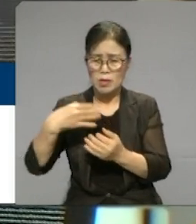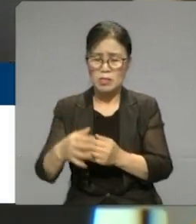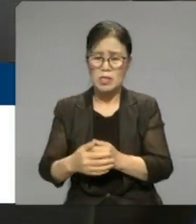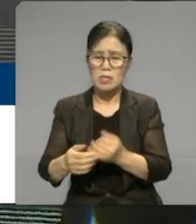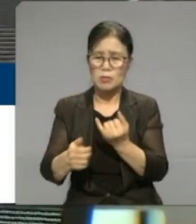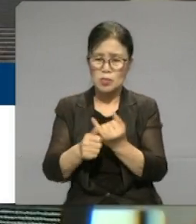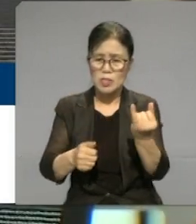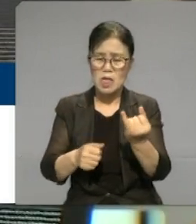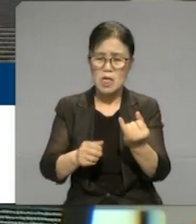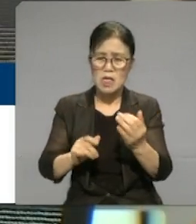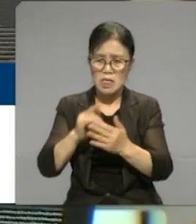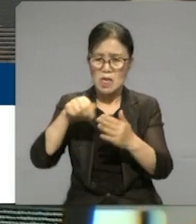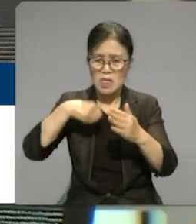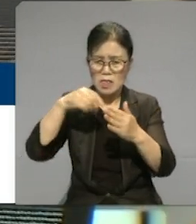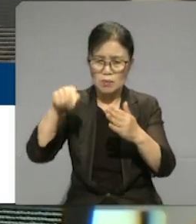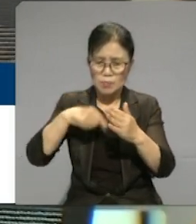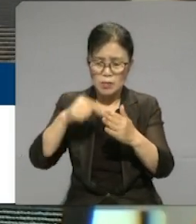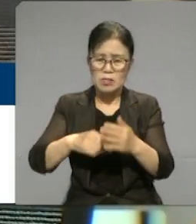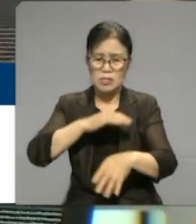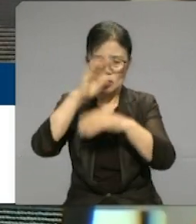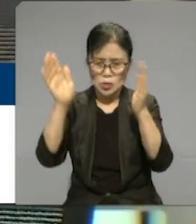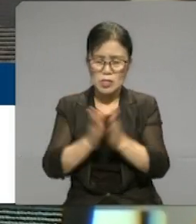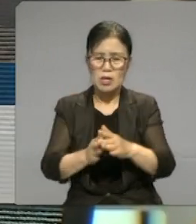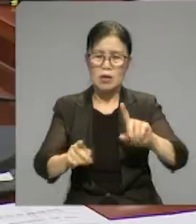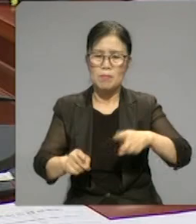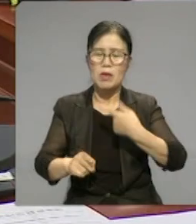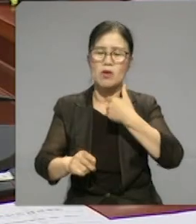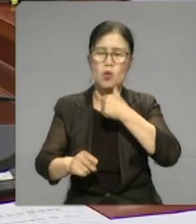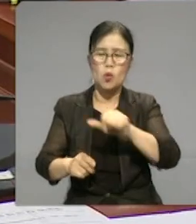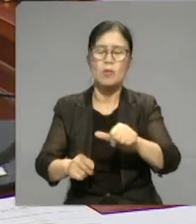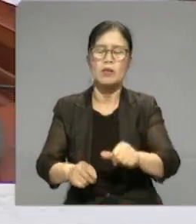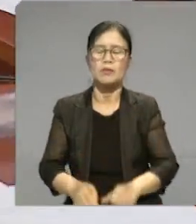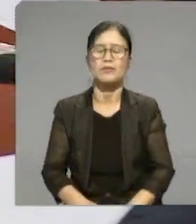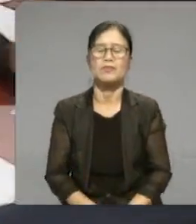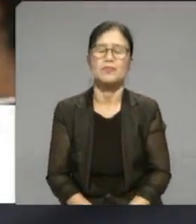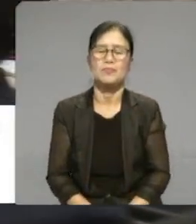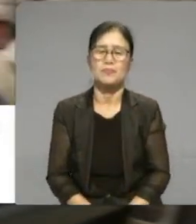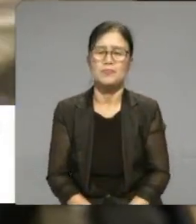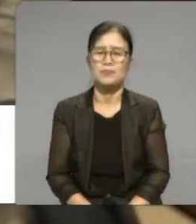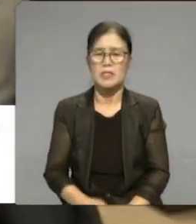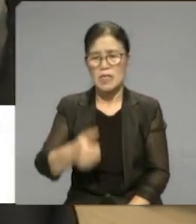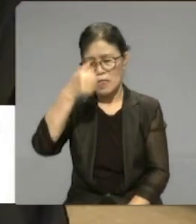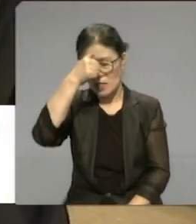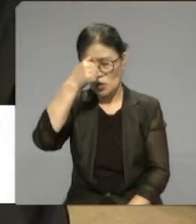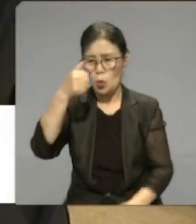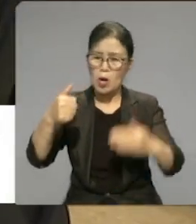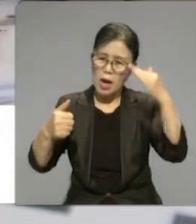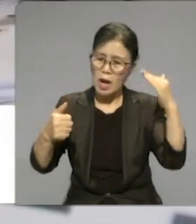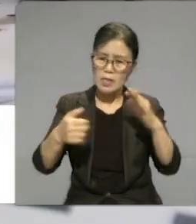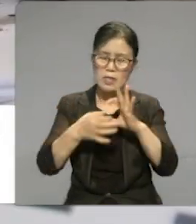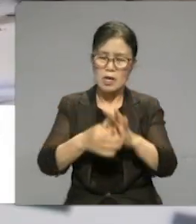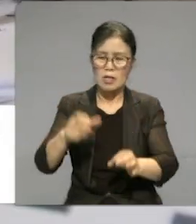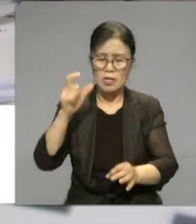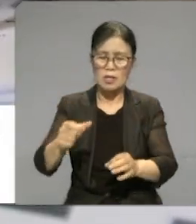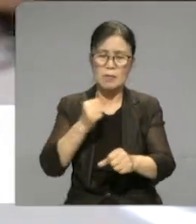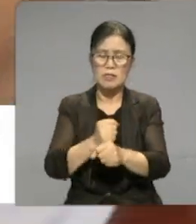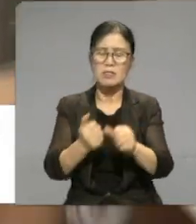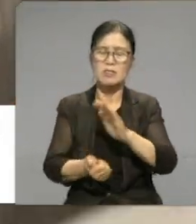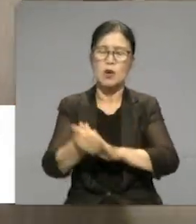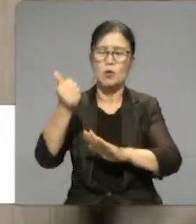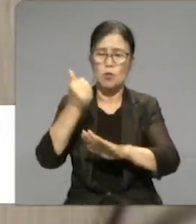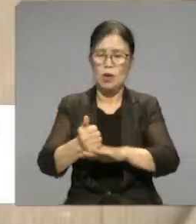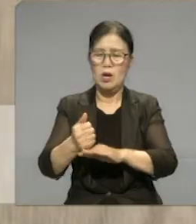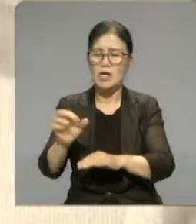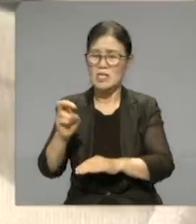기내식비는 이 중에서 전체가 105만 원입니다. 그러면서 한 인도 관계를 단단하게 만든 성과를 여당이